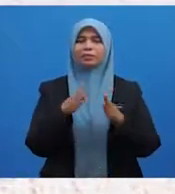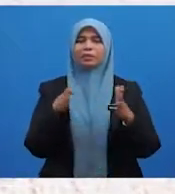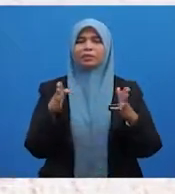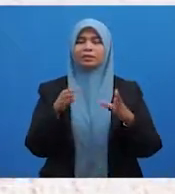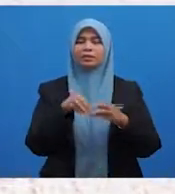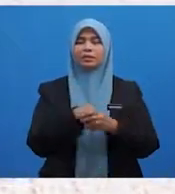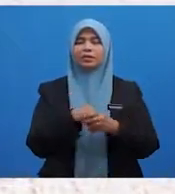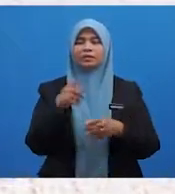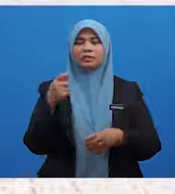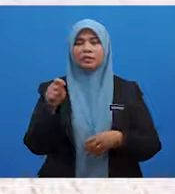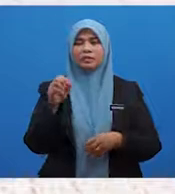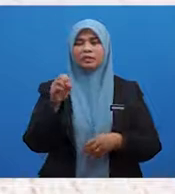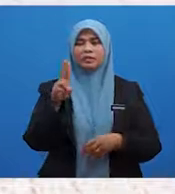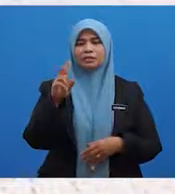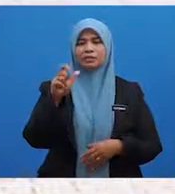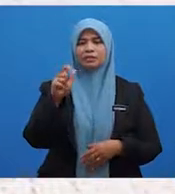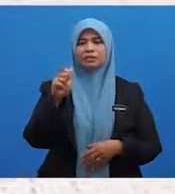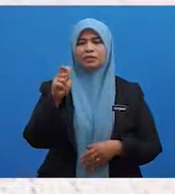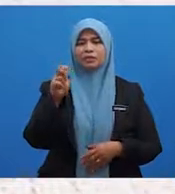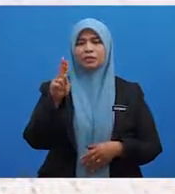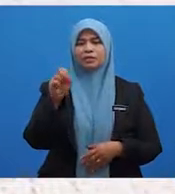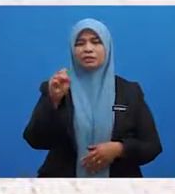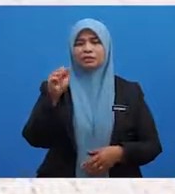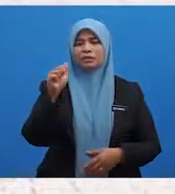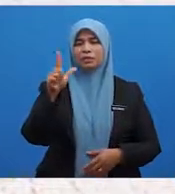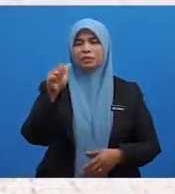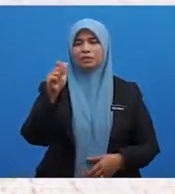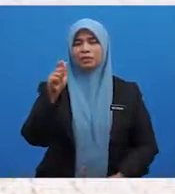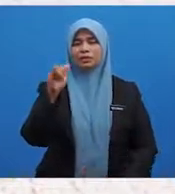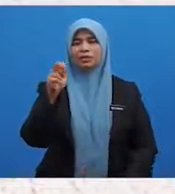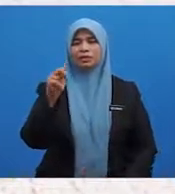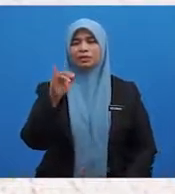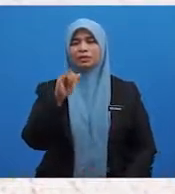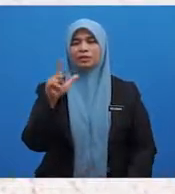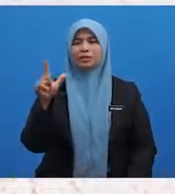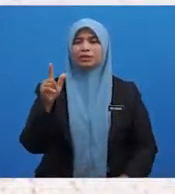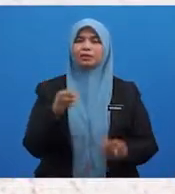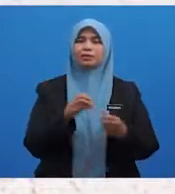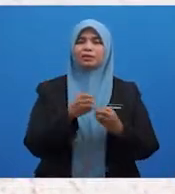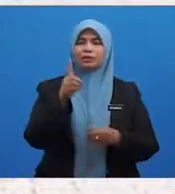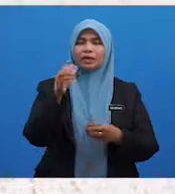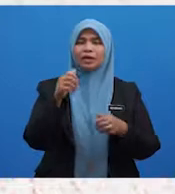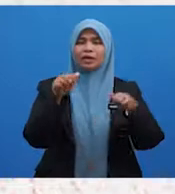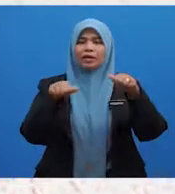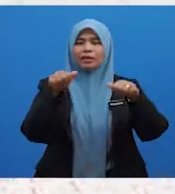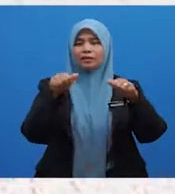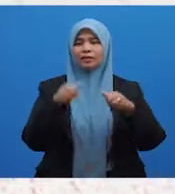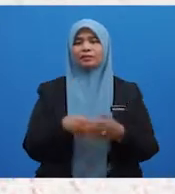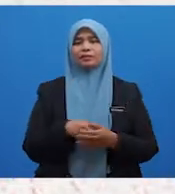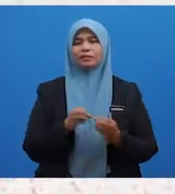dalam teks Sulalatus Salatin ialah pertama, adil.